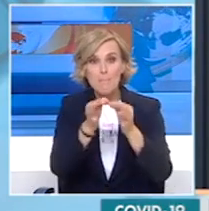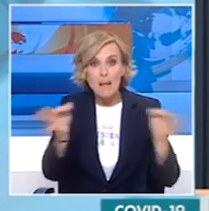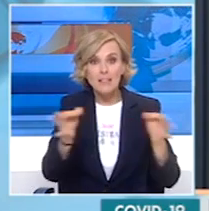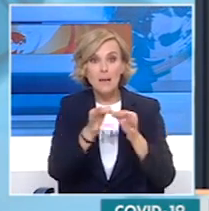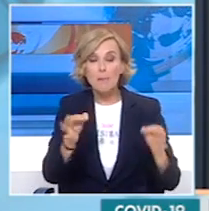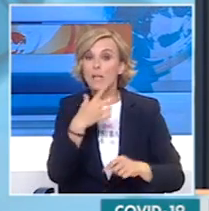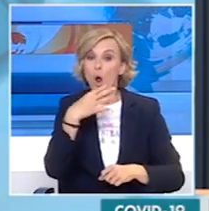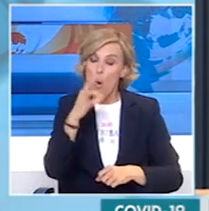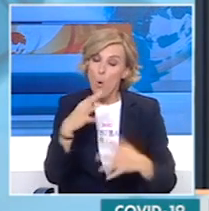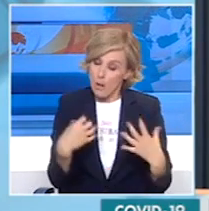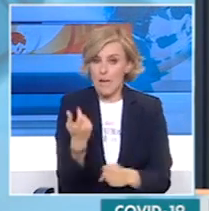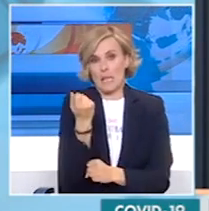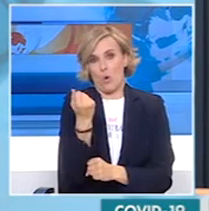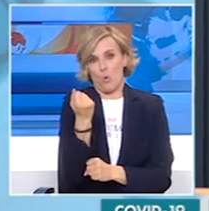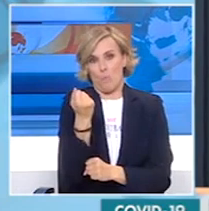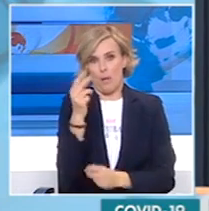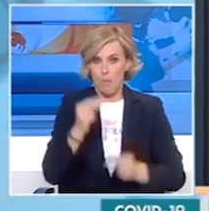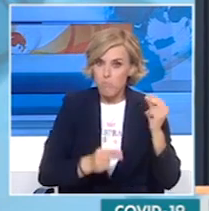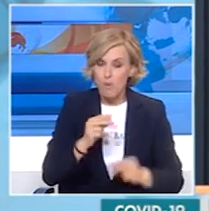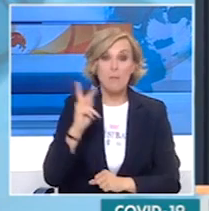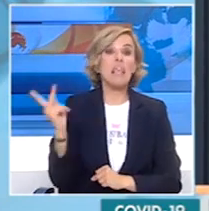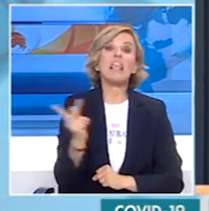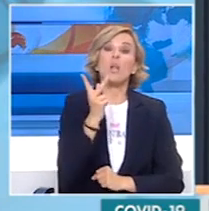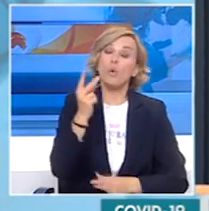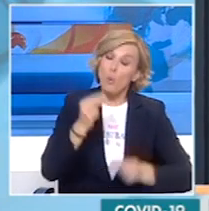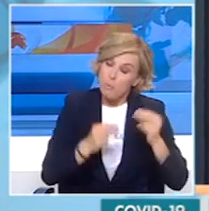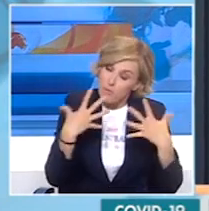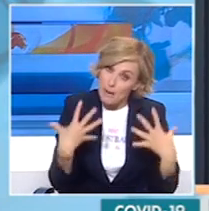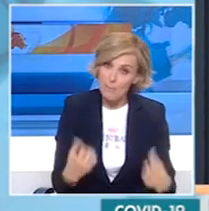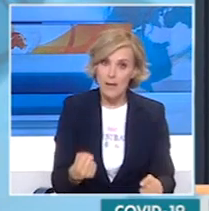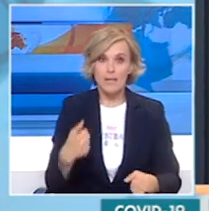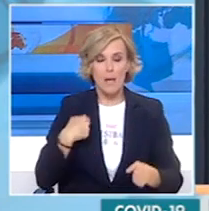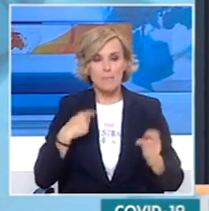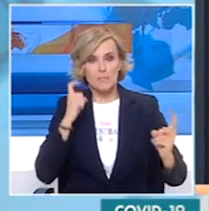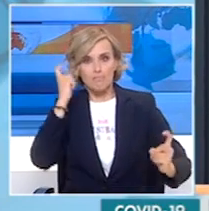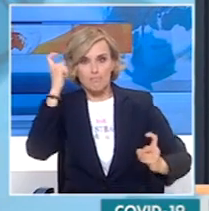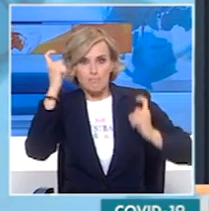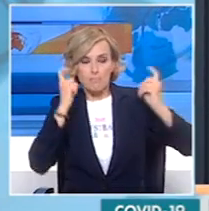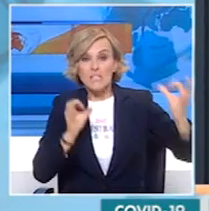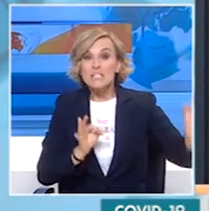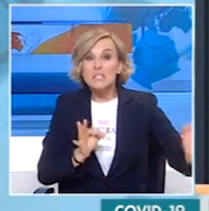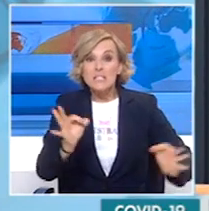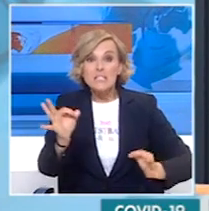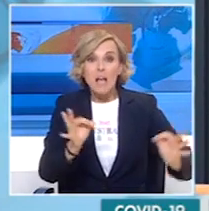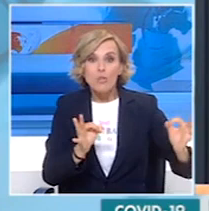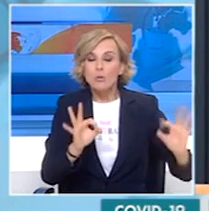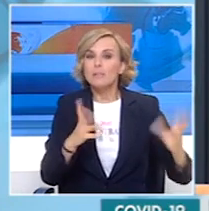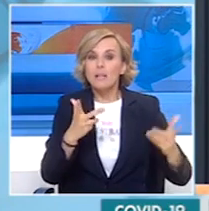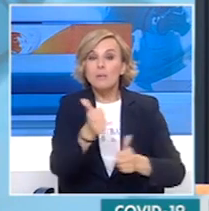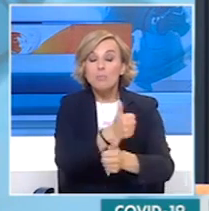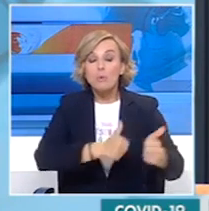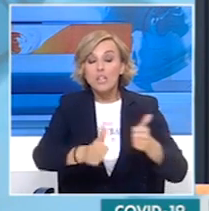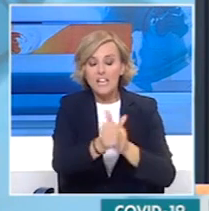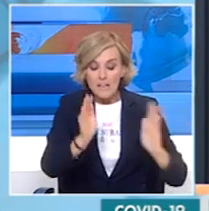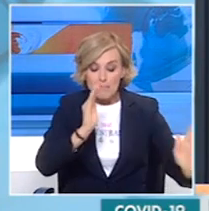επιπτώσεων. Αλλά το πιο σημαντικό είναι ότι ο σχεδιασμός των δράσεων έχει ως καθοριστικό παράγοντα τη διαφύλαξη της υγείας και των